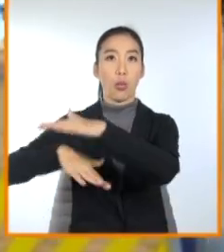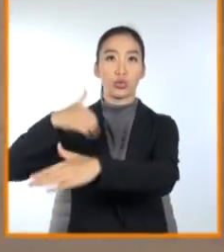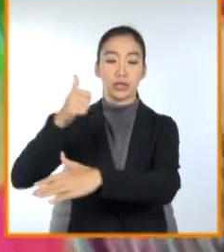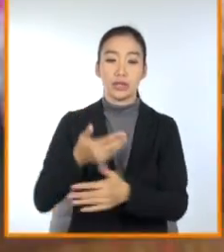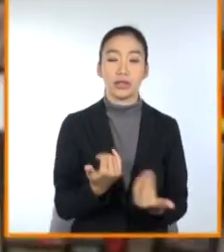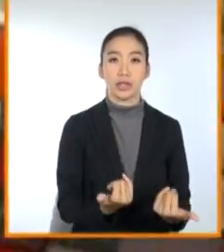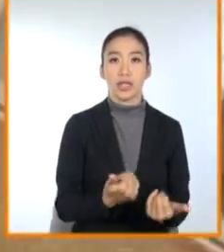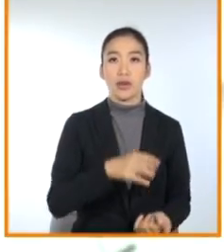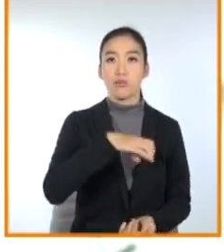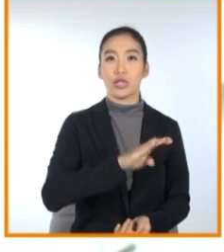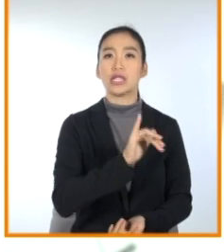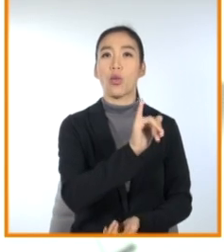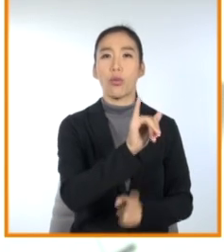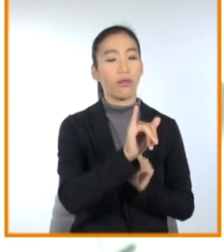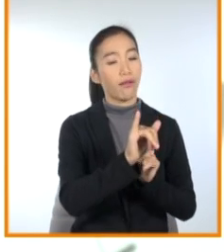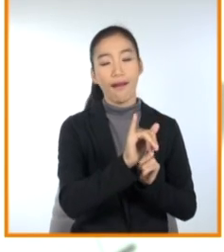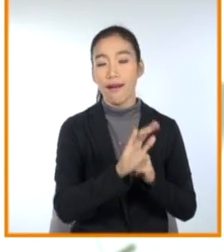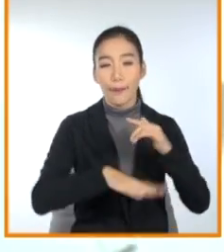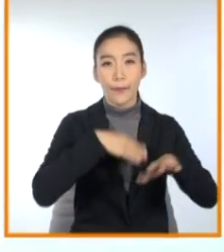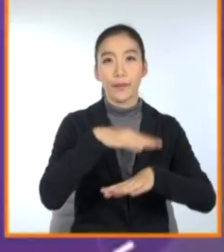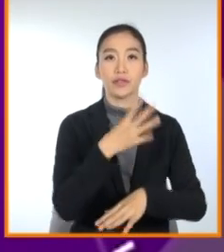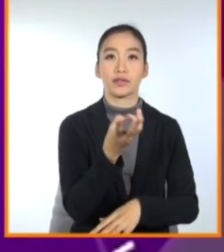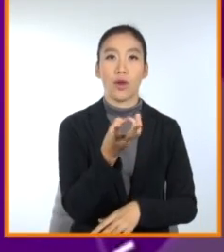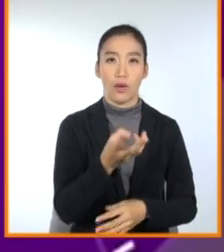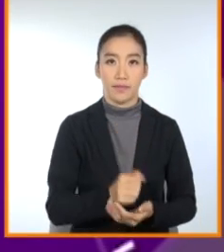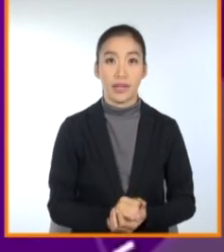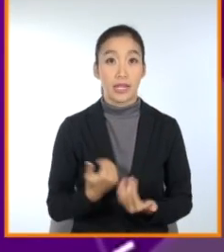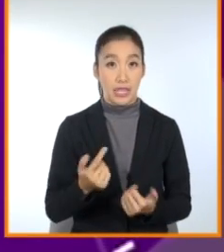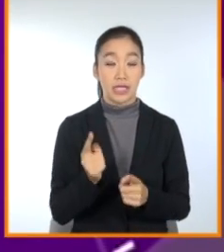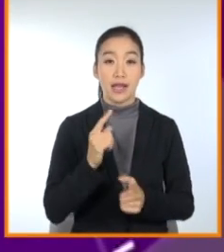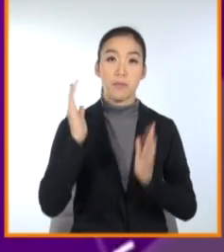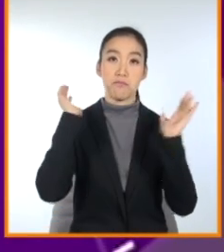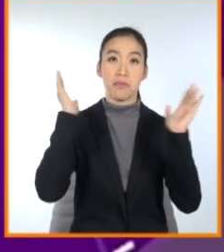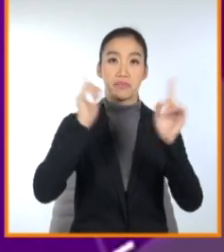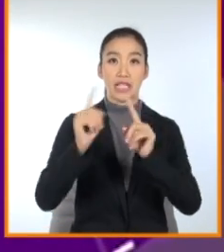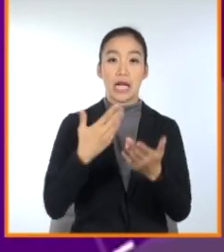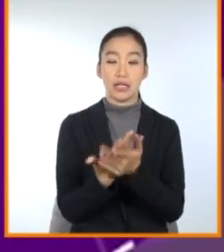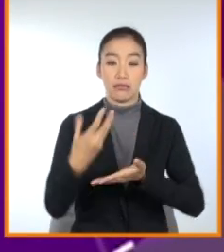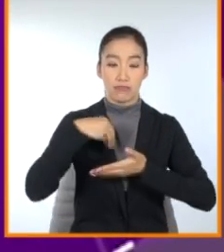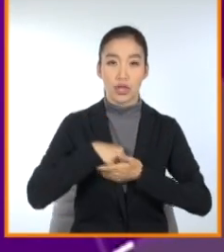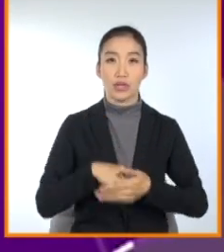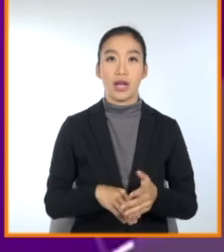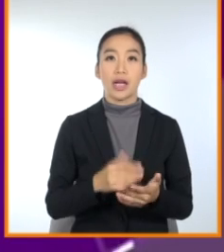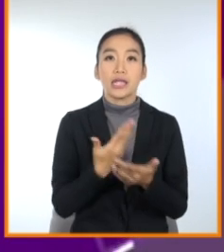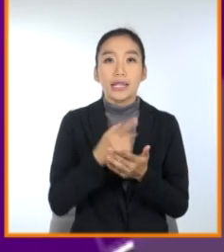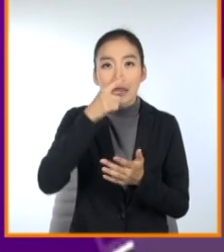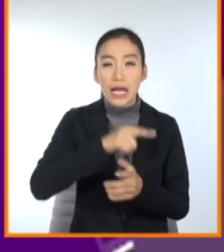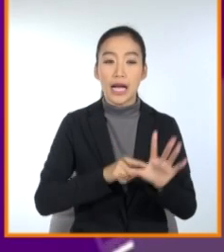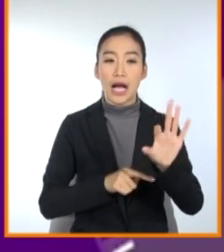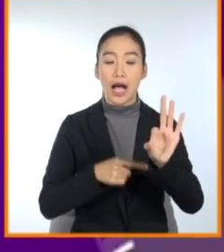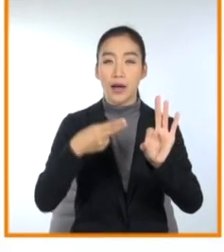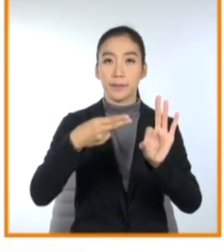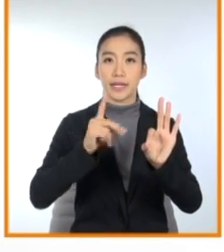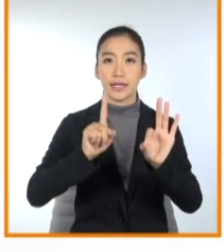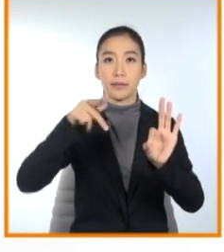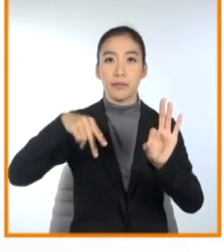แม้ Yahoo จะทำรายได้จากโฆษณาดิจิตอลได้กว่า 2,600 ล้านดอลลาร์สหรัฐหรือ 91,000 ล้านบาทตาม